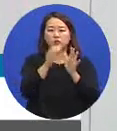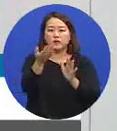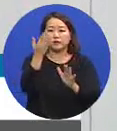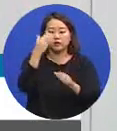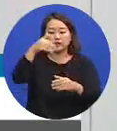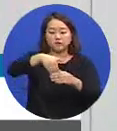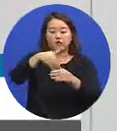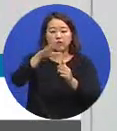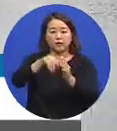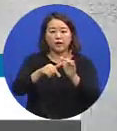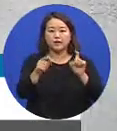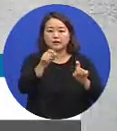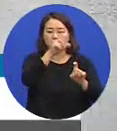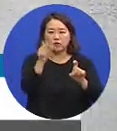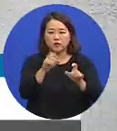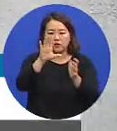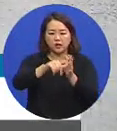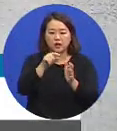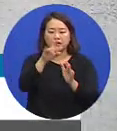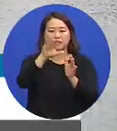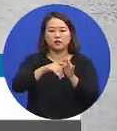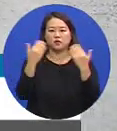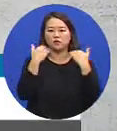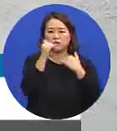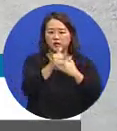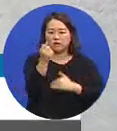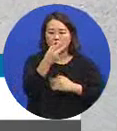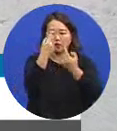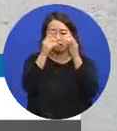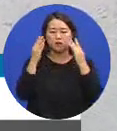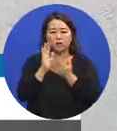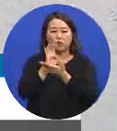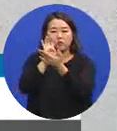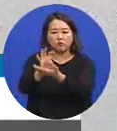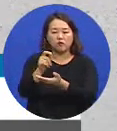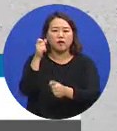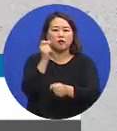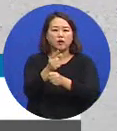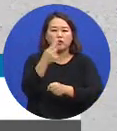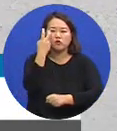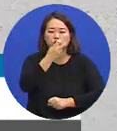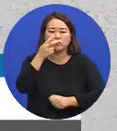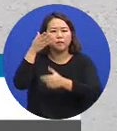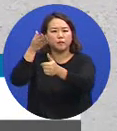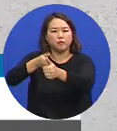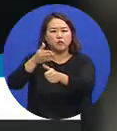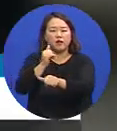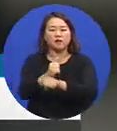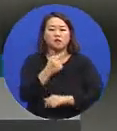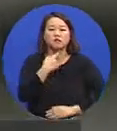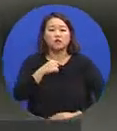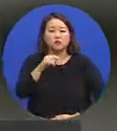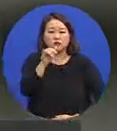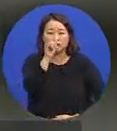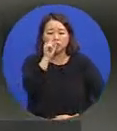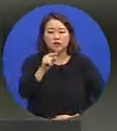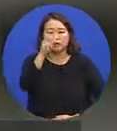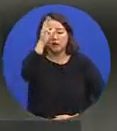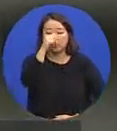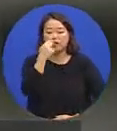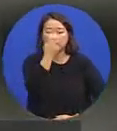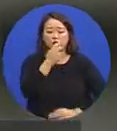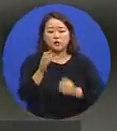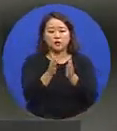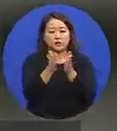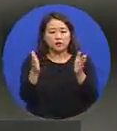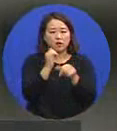10월에는 당시 이남호 전북대 총장과 대학본부가 전북경찰에 이미 수사를 의뢰하기도 했습니다. 경찰 수사가